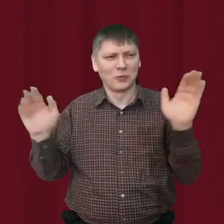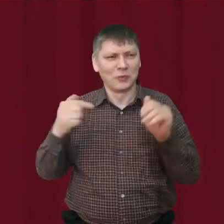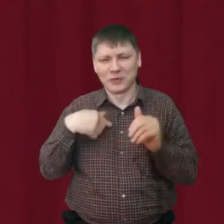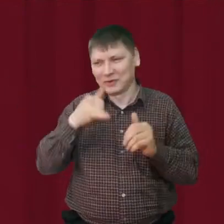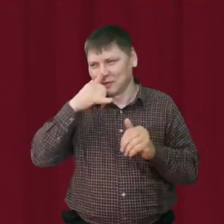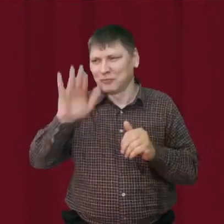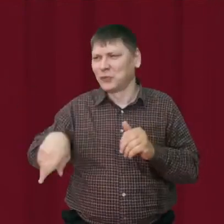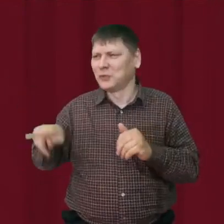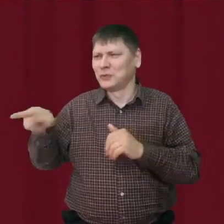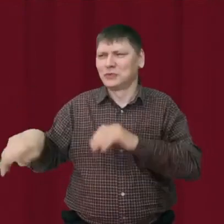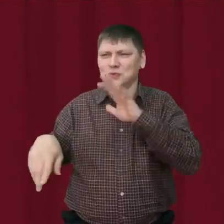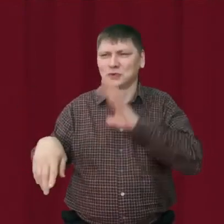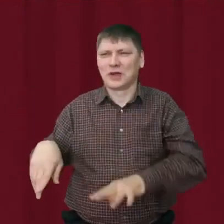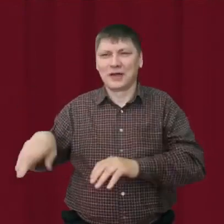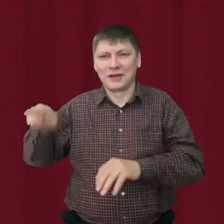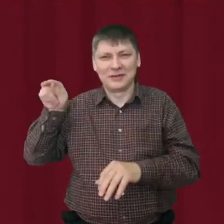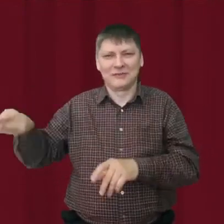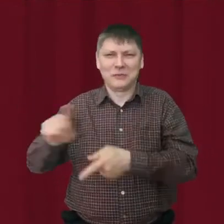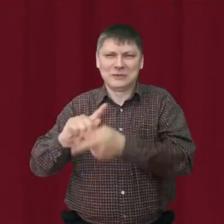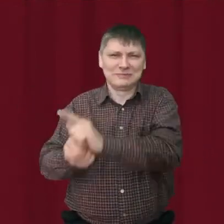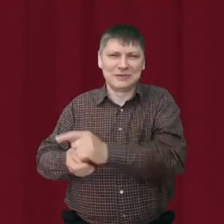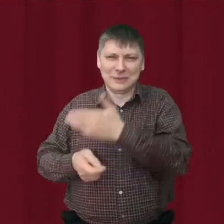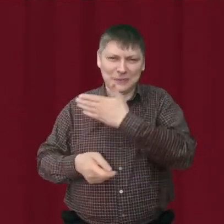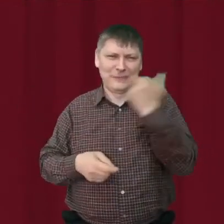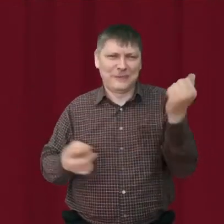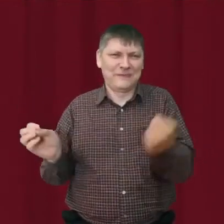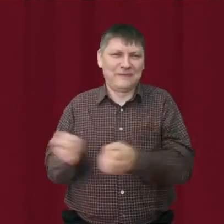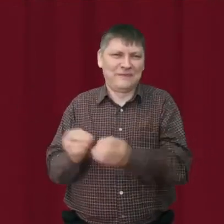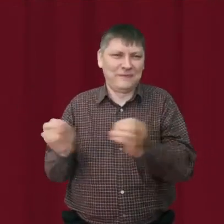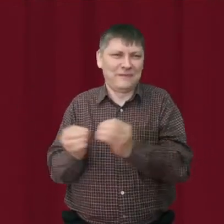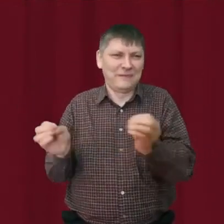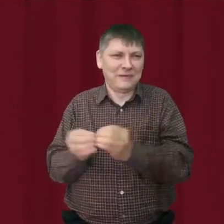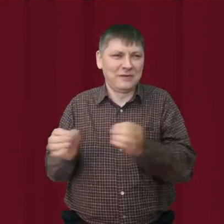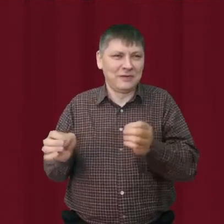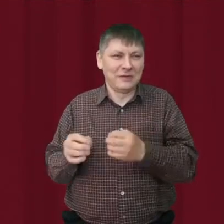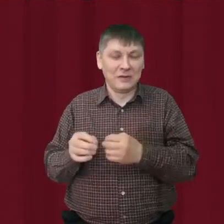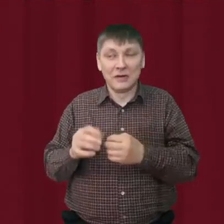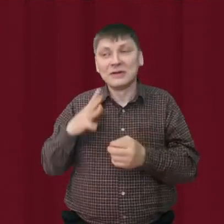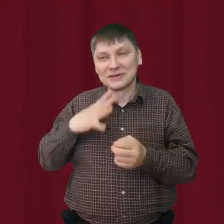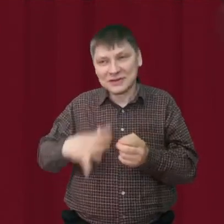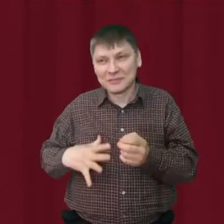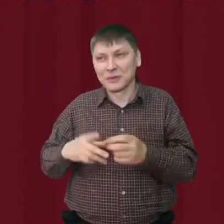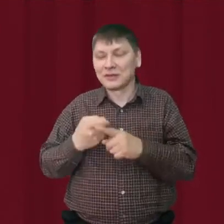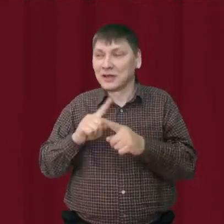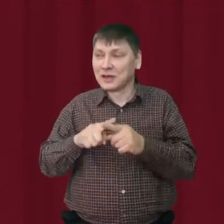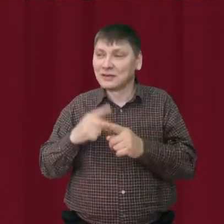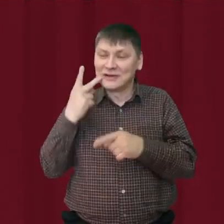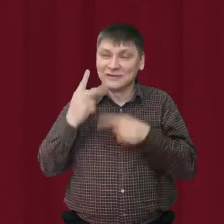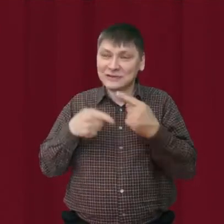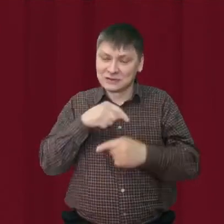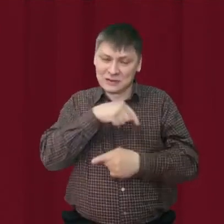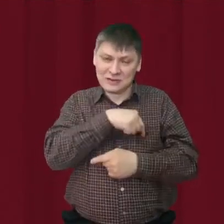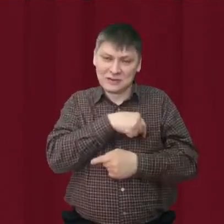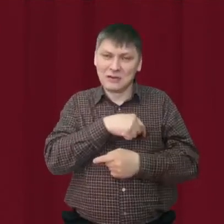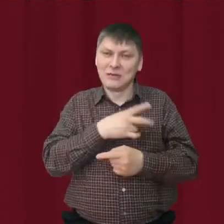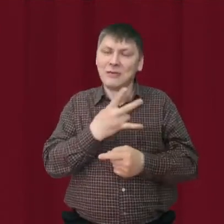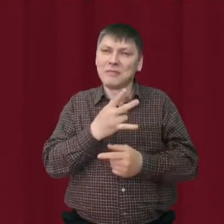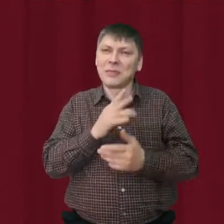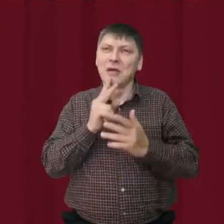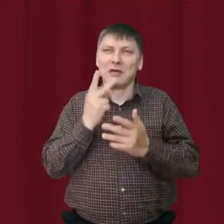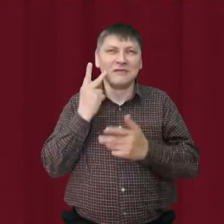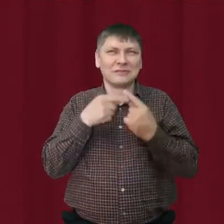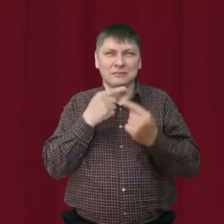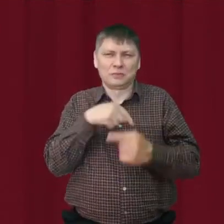дождавшись, когда где-то придет какое-то изменение. Терпение или долготерпение побуждает человека продолжать